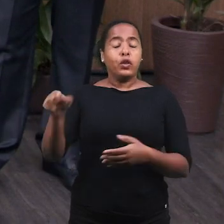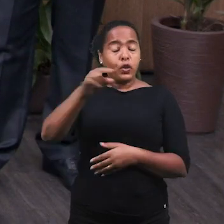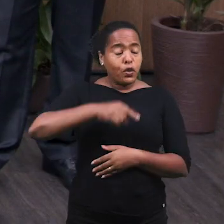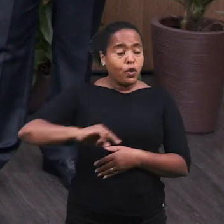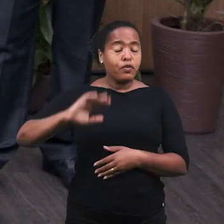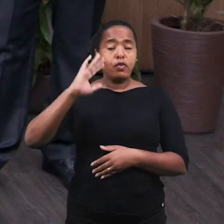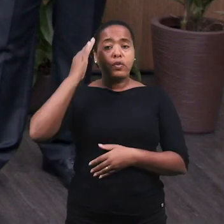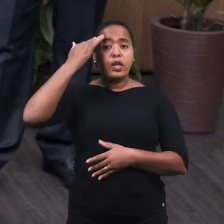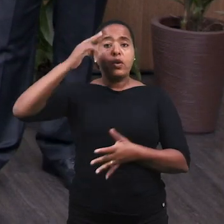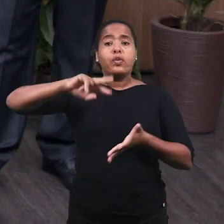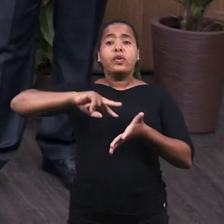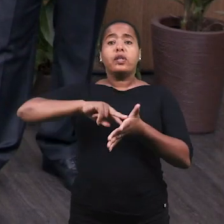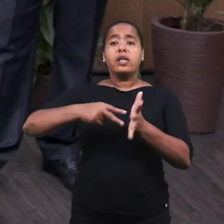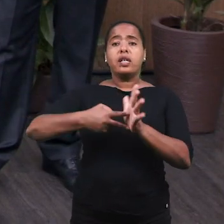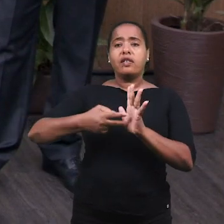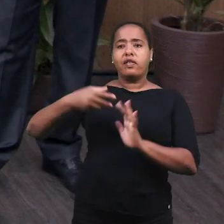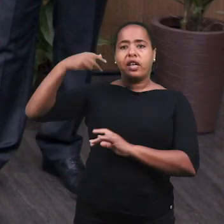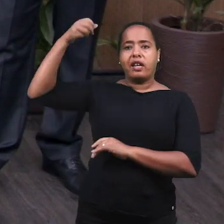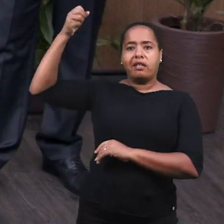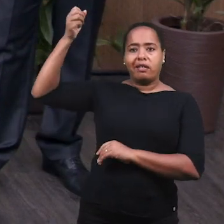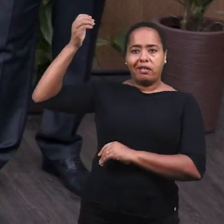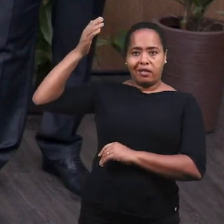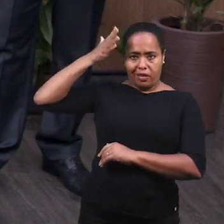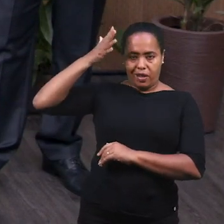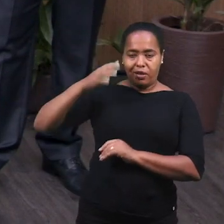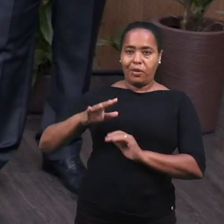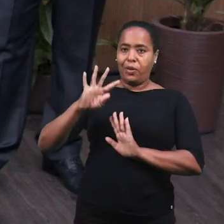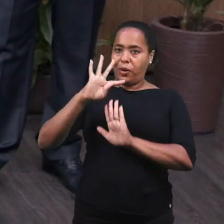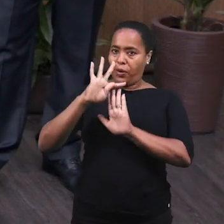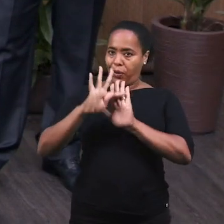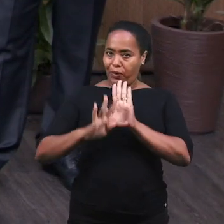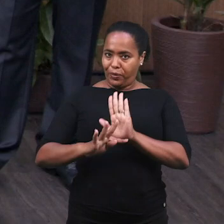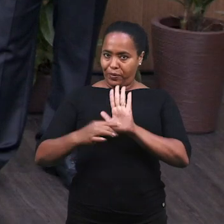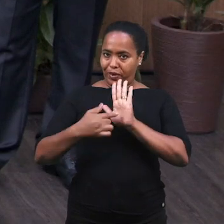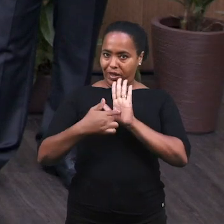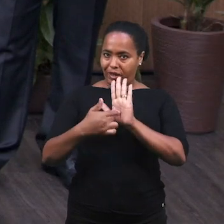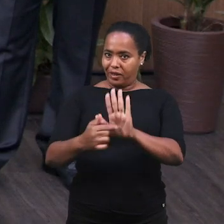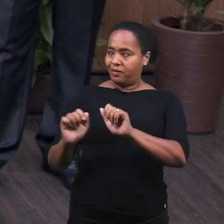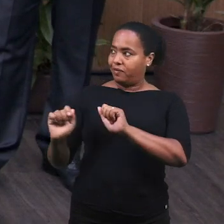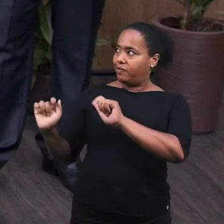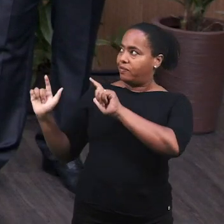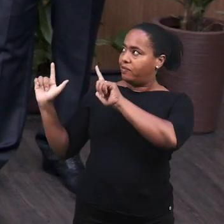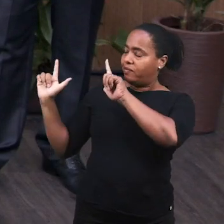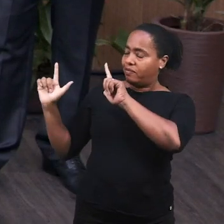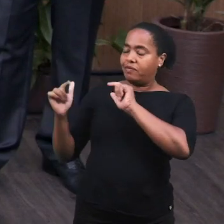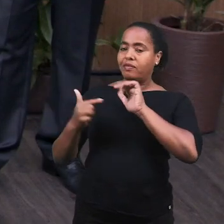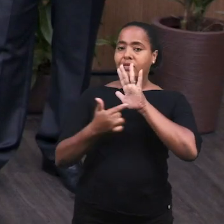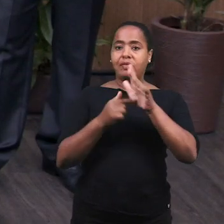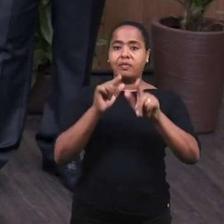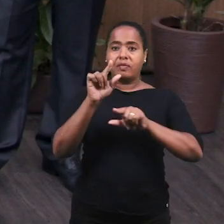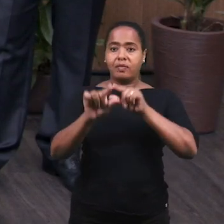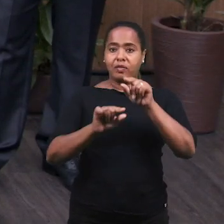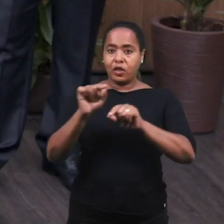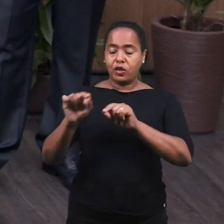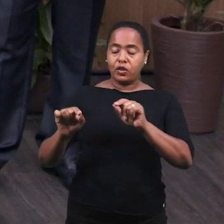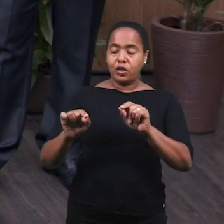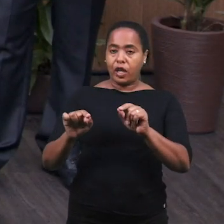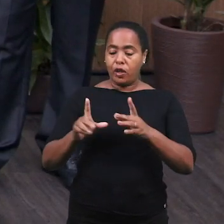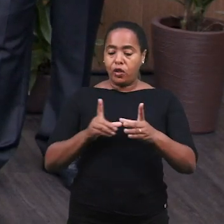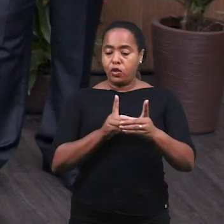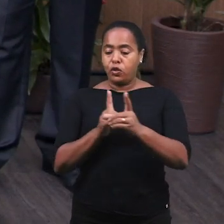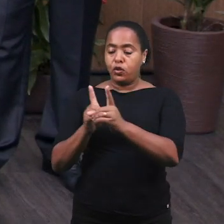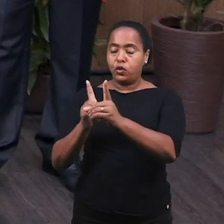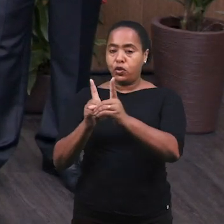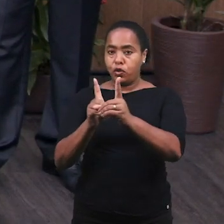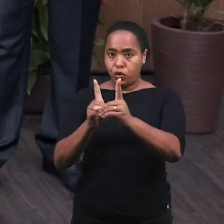такое откровение. Начиная с этого текста, который показывает нам. Но глаза